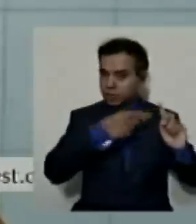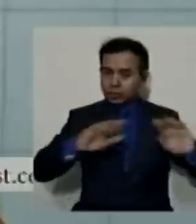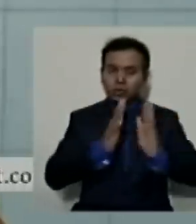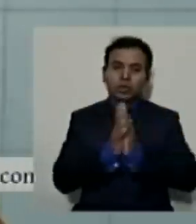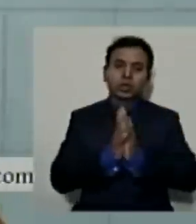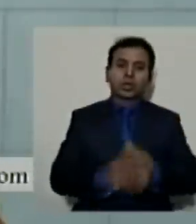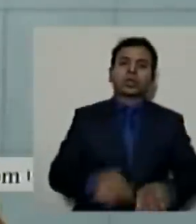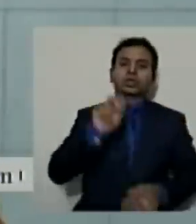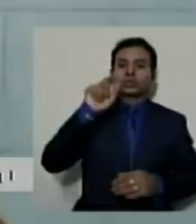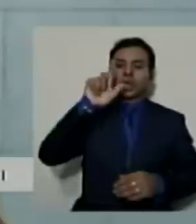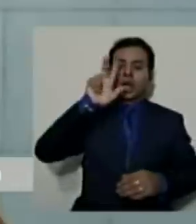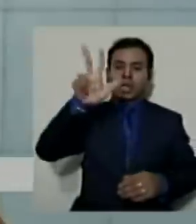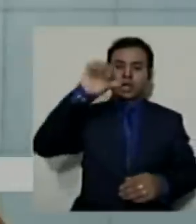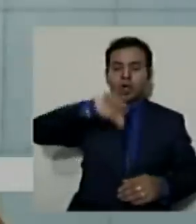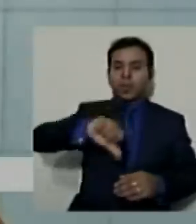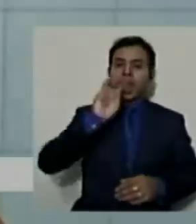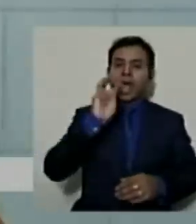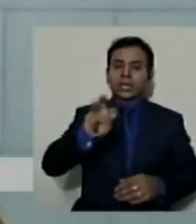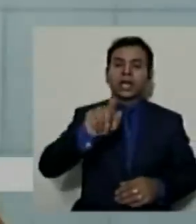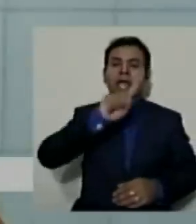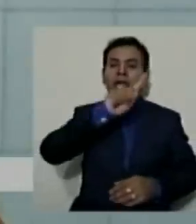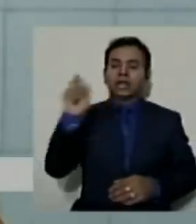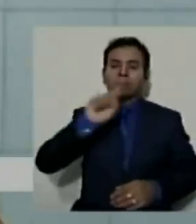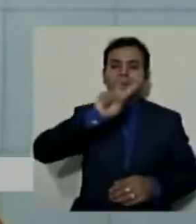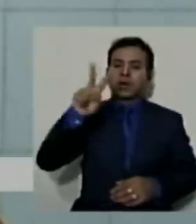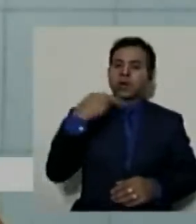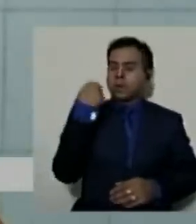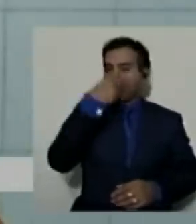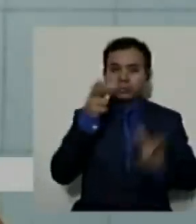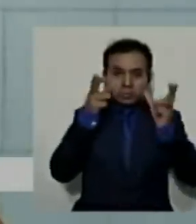বর্তমানে হোম এবং প্রাতিষ্ঠানিক কোয়ারেন্টাইন মিলে আমাদের মোট আছে